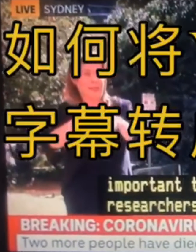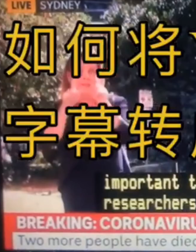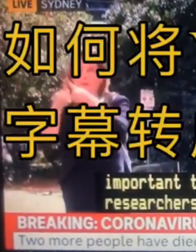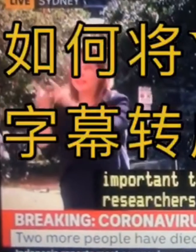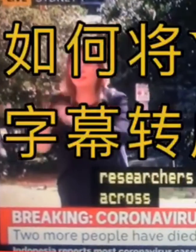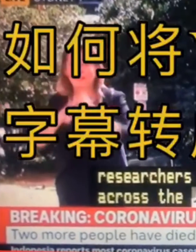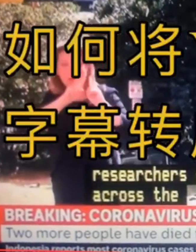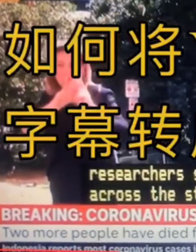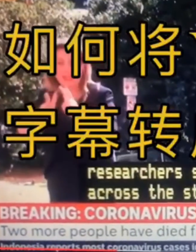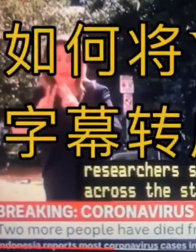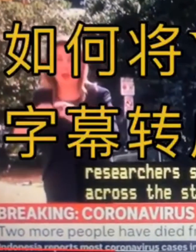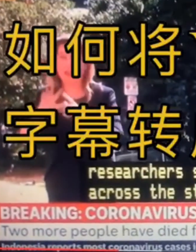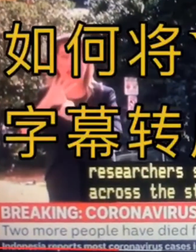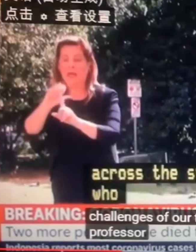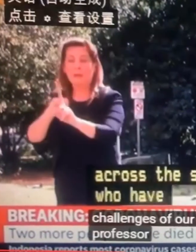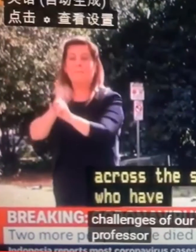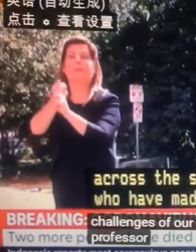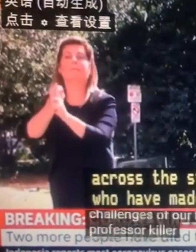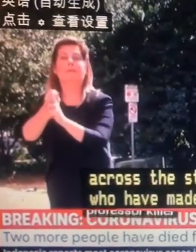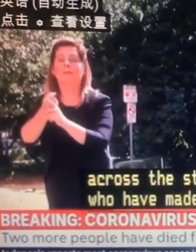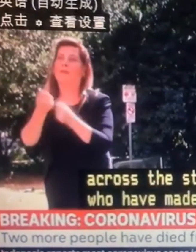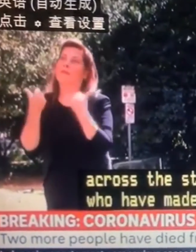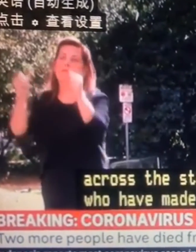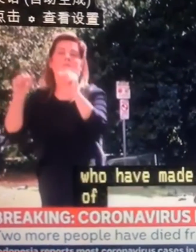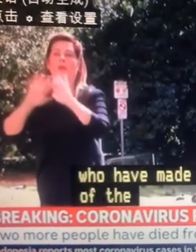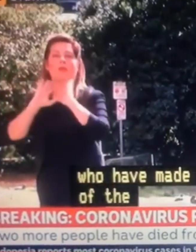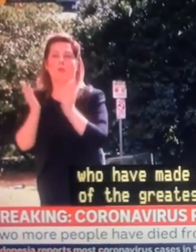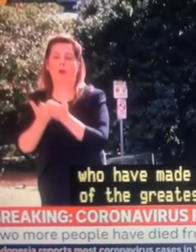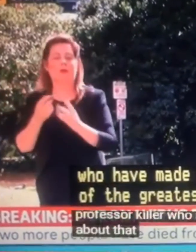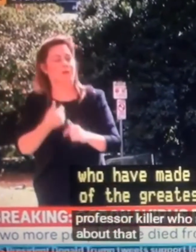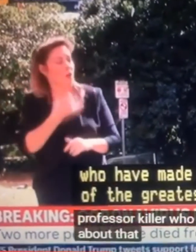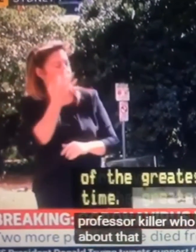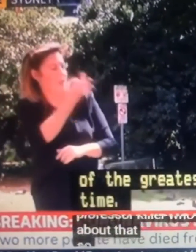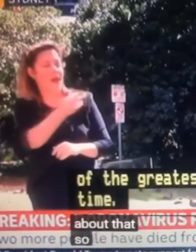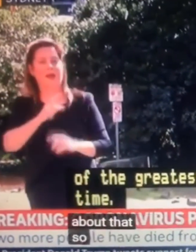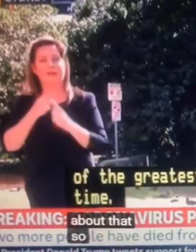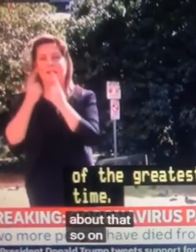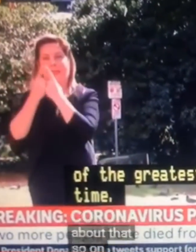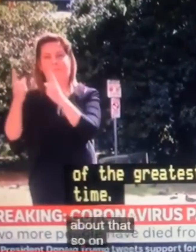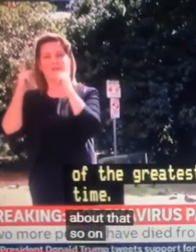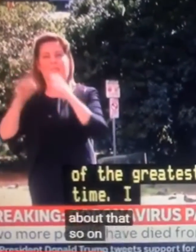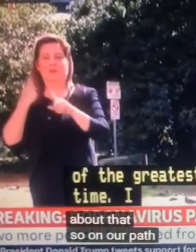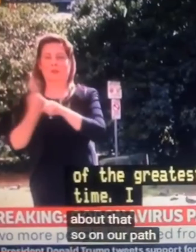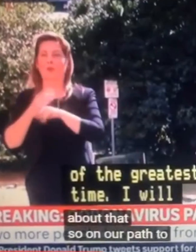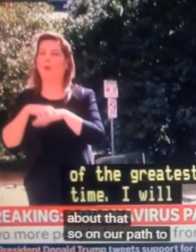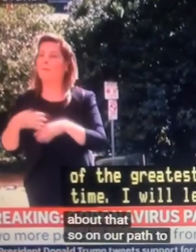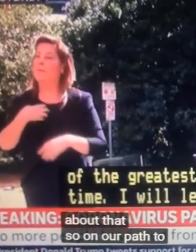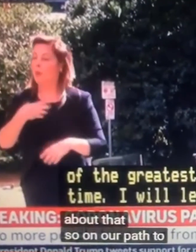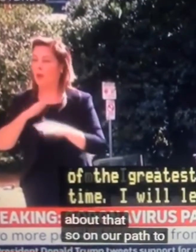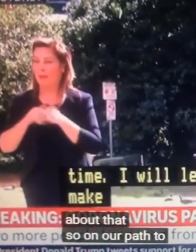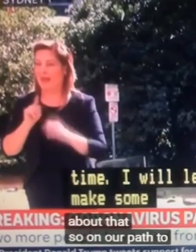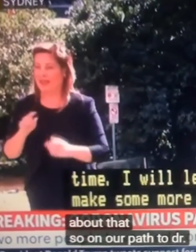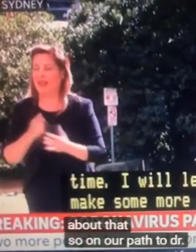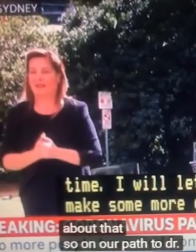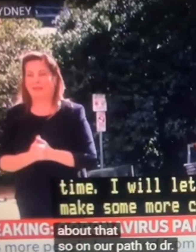首先把字幕打开，然后现在是英文字幕，然后按这个设置这个